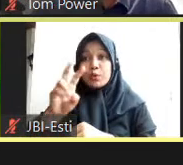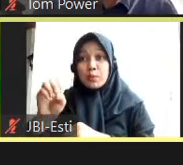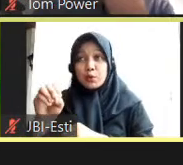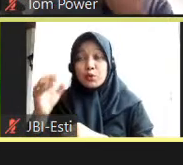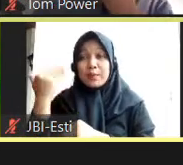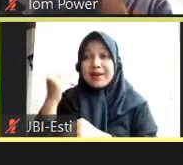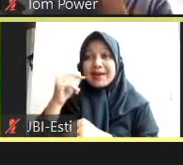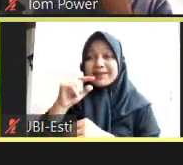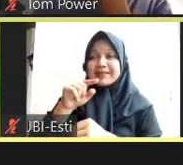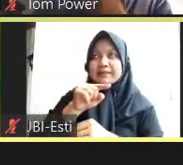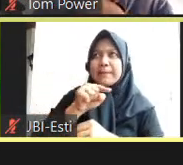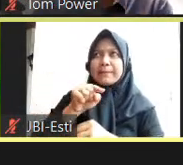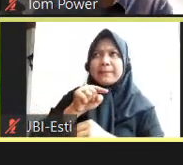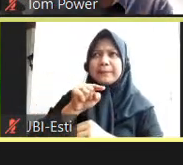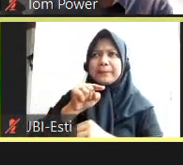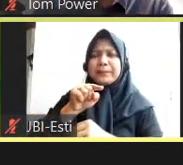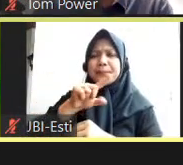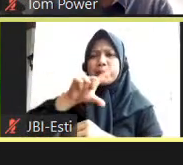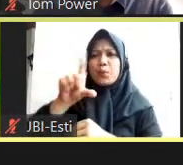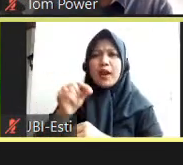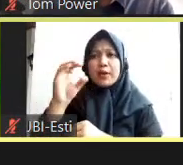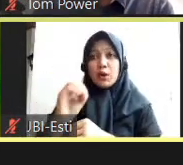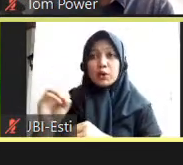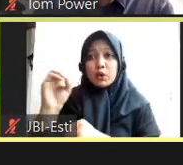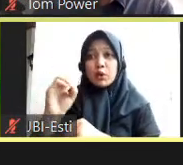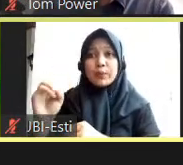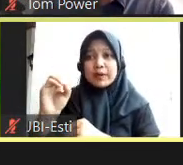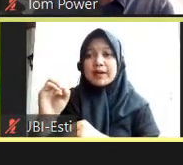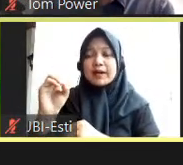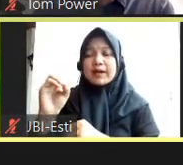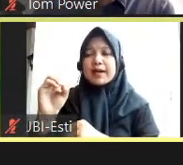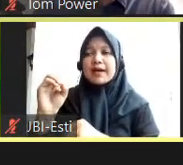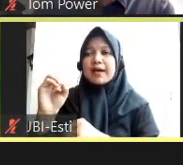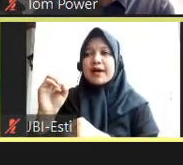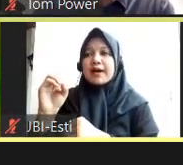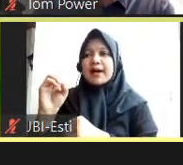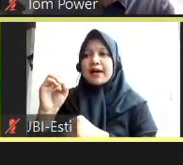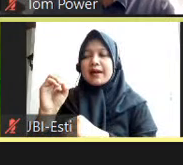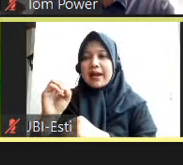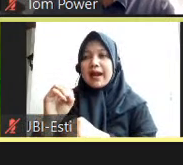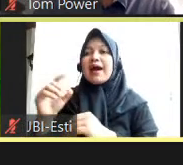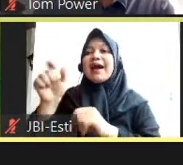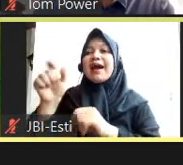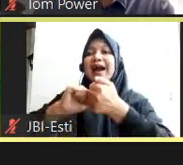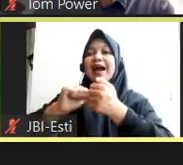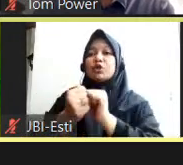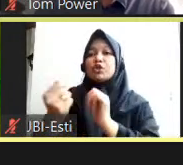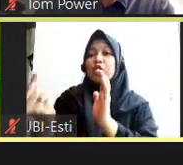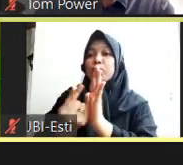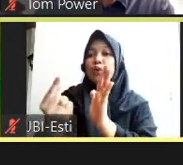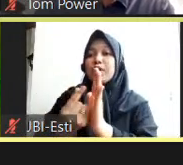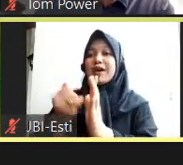ada lonjakan tren kasus penangkapan pemidanaan dengan Undang-Undang ITE